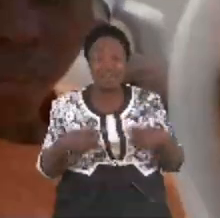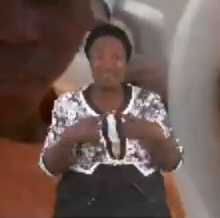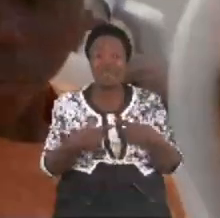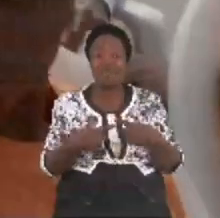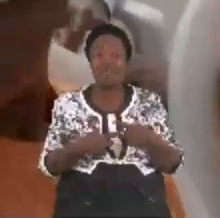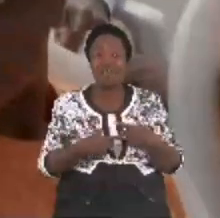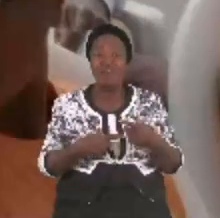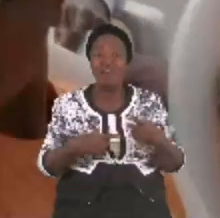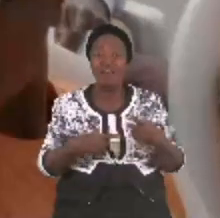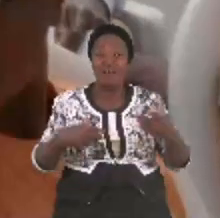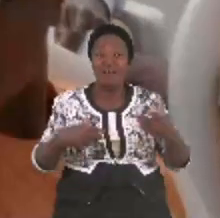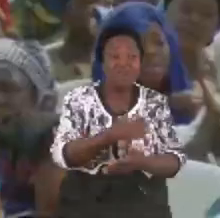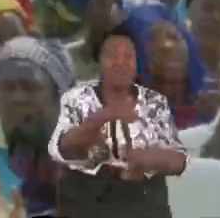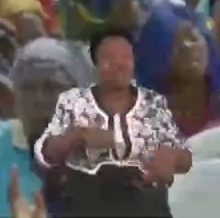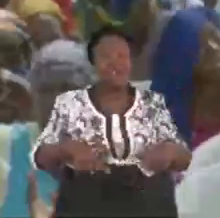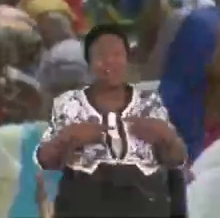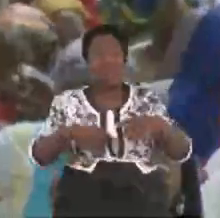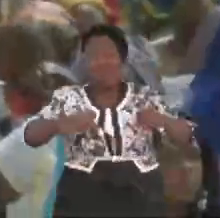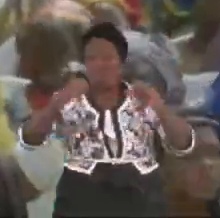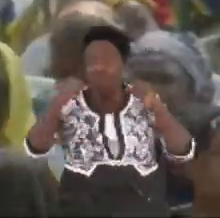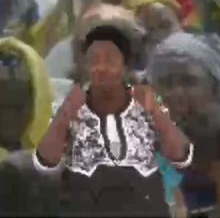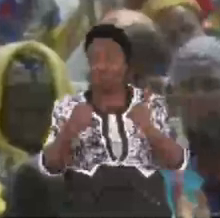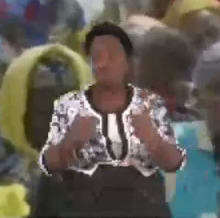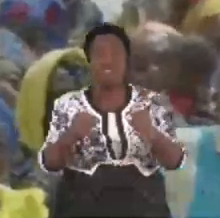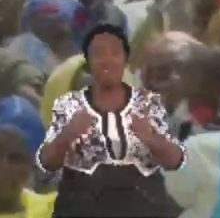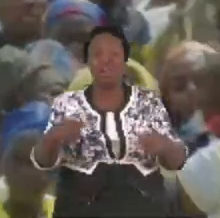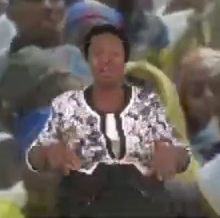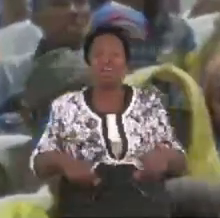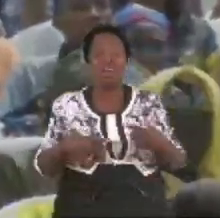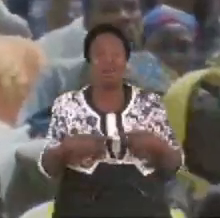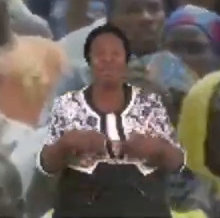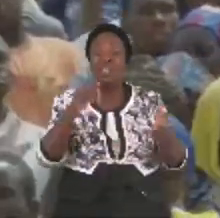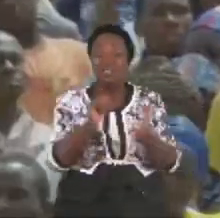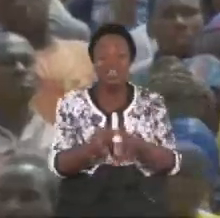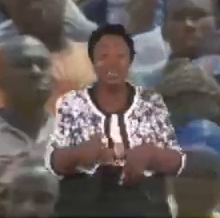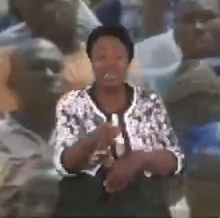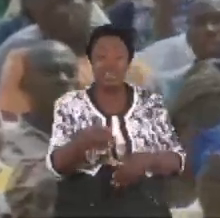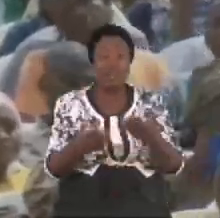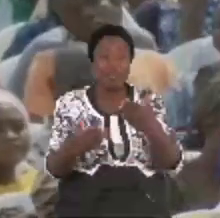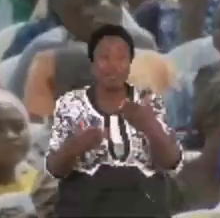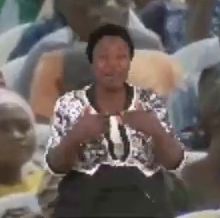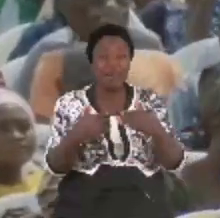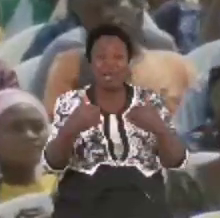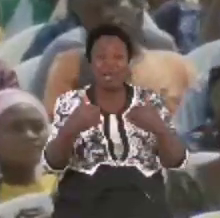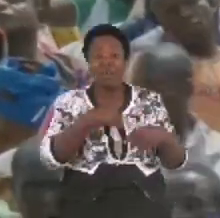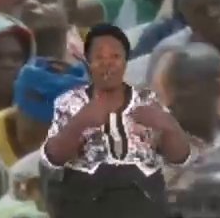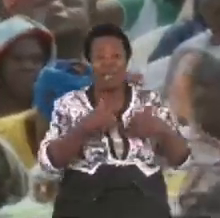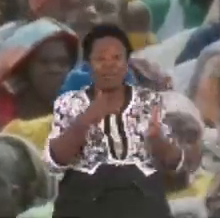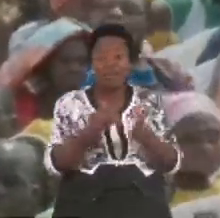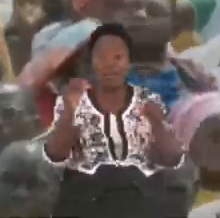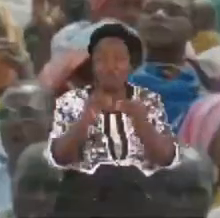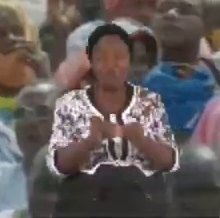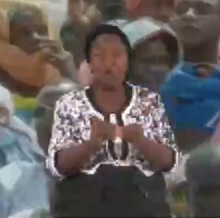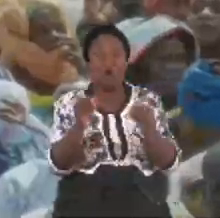abondante, la vie renouvelée, la vie fortifiée, afin qu'ils aient la vie et qu'ils aient